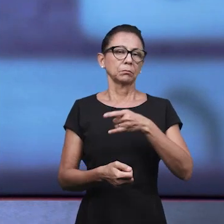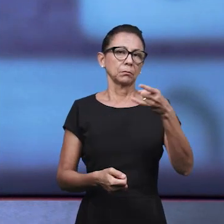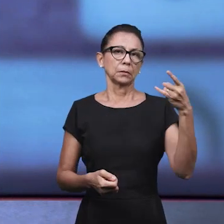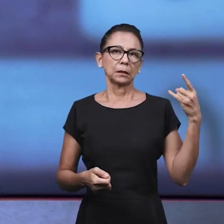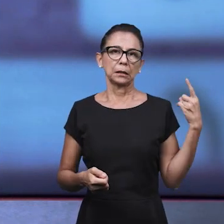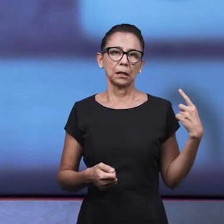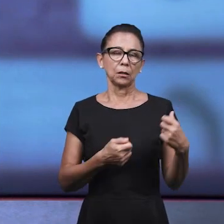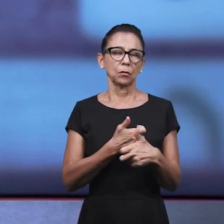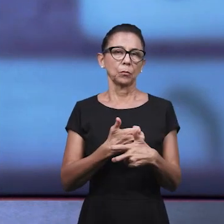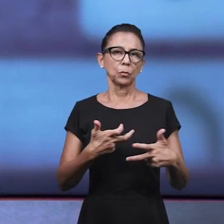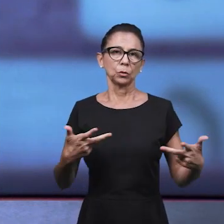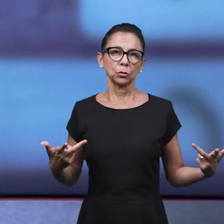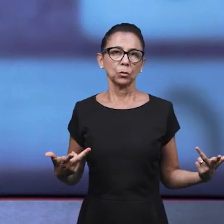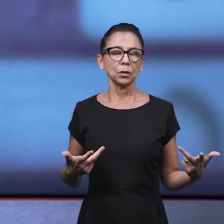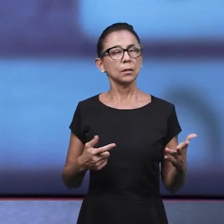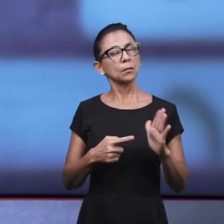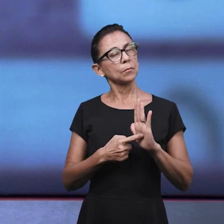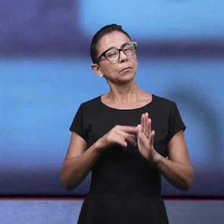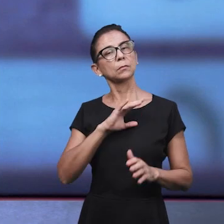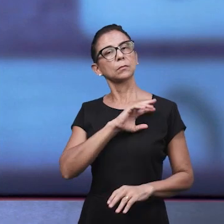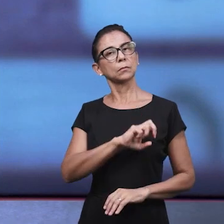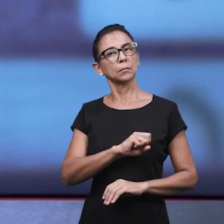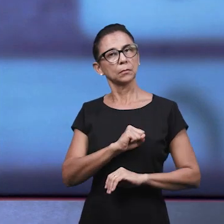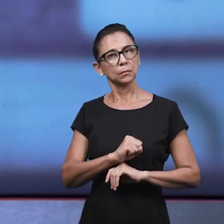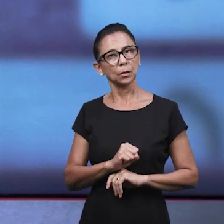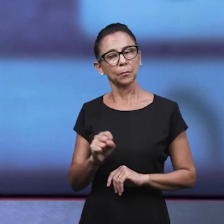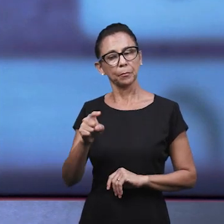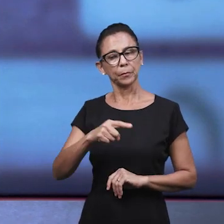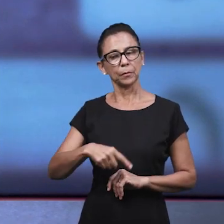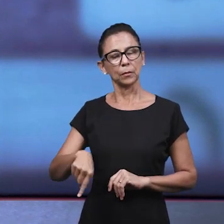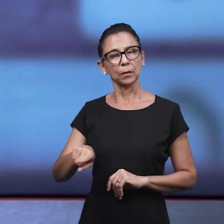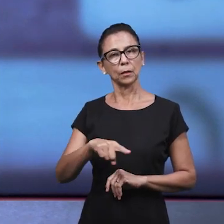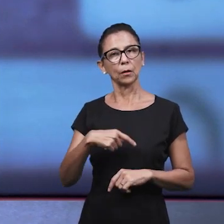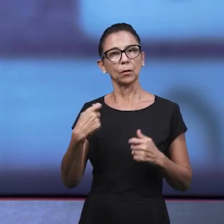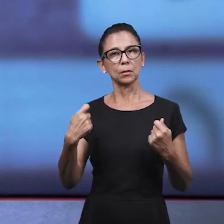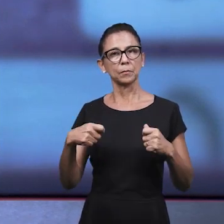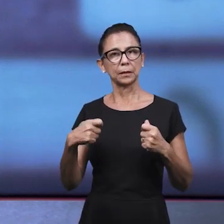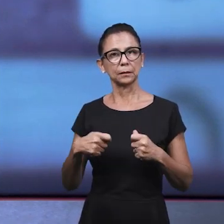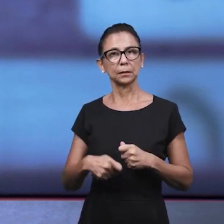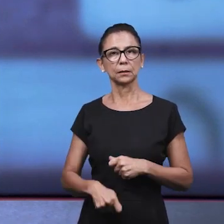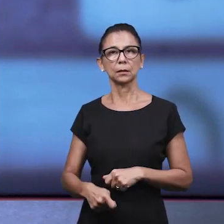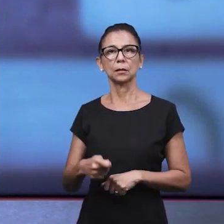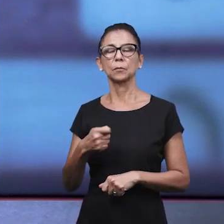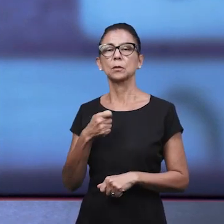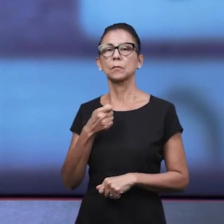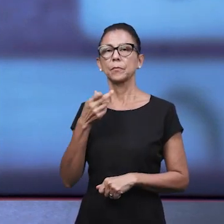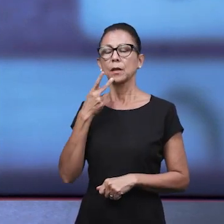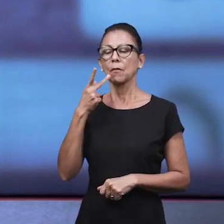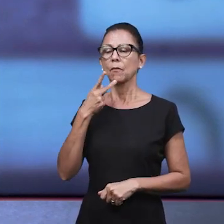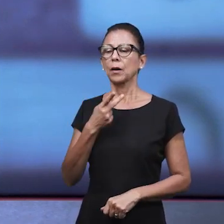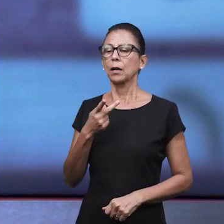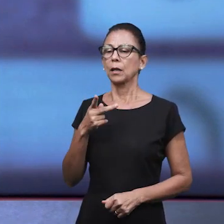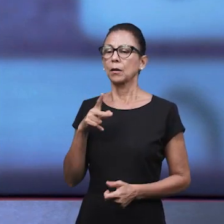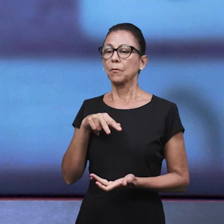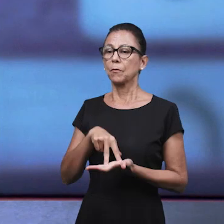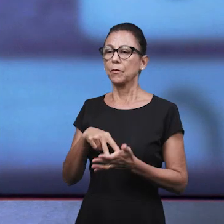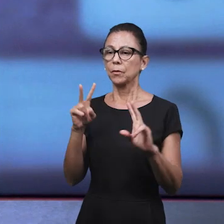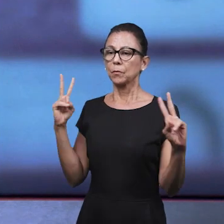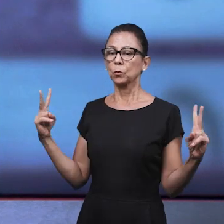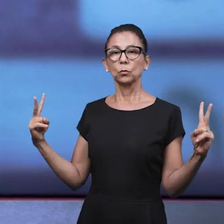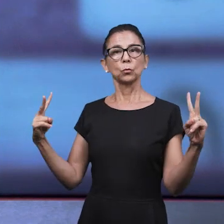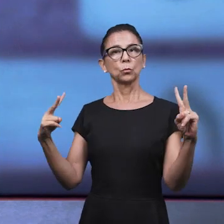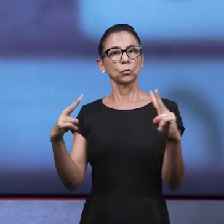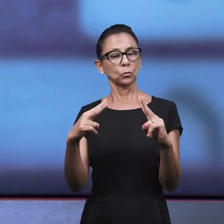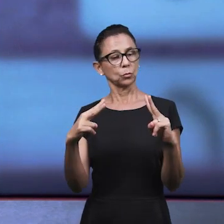aussi c'est un acte d'amour. Comme nous sommes des temples du Saint-Esprit, nous devons exercer notre parler.